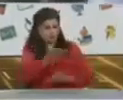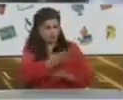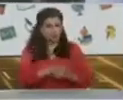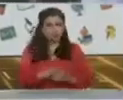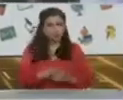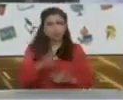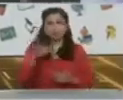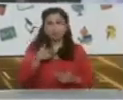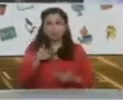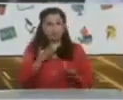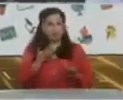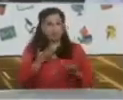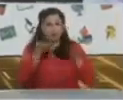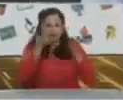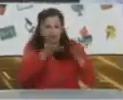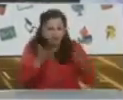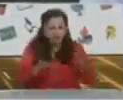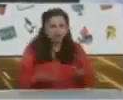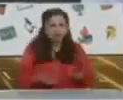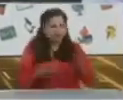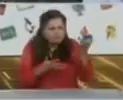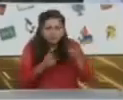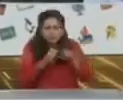भय पैदा करके